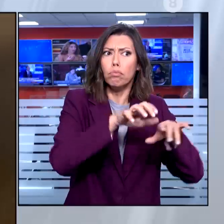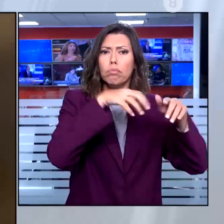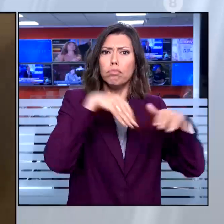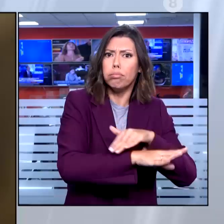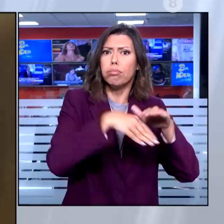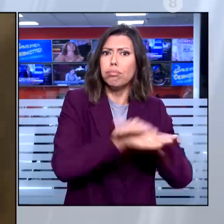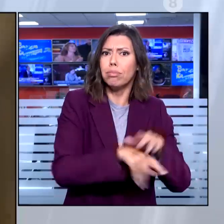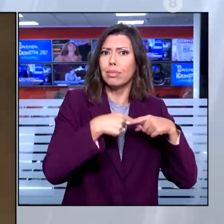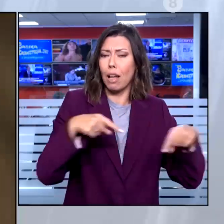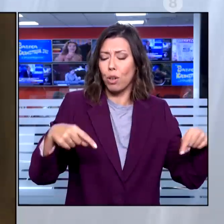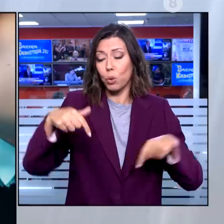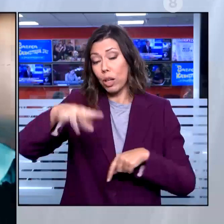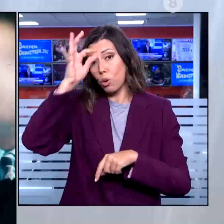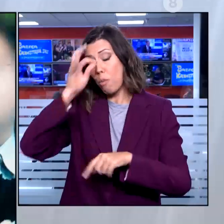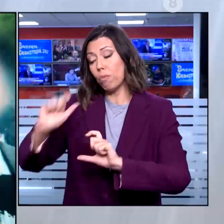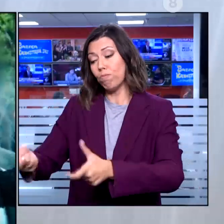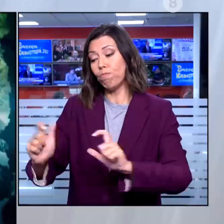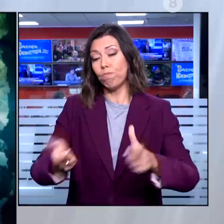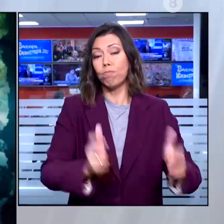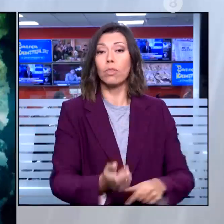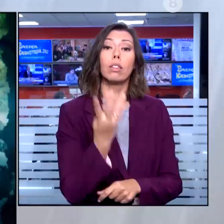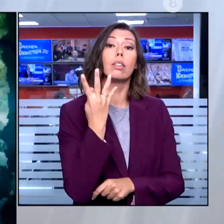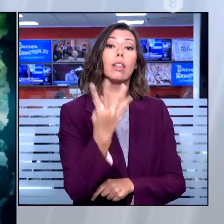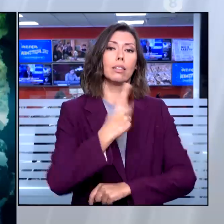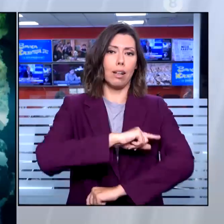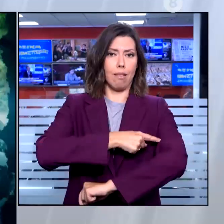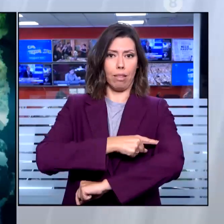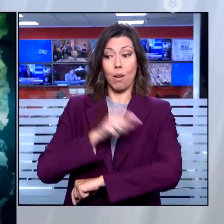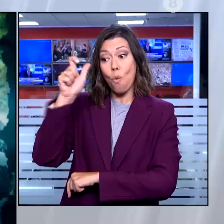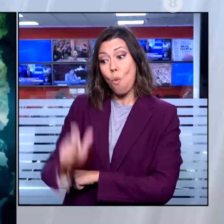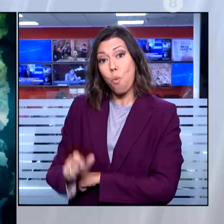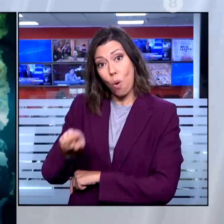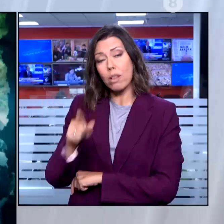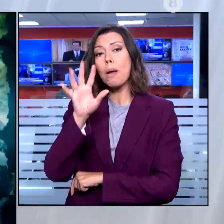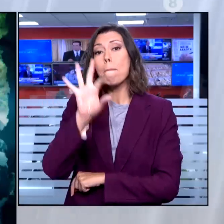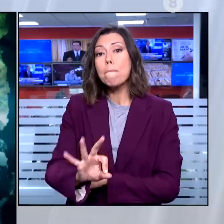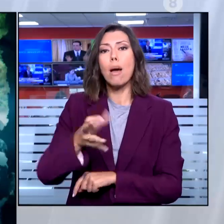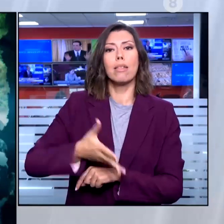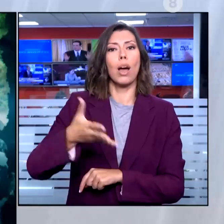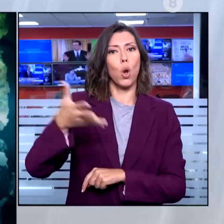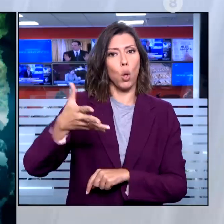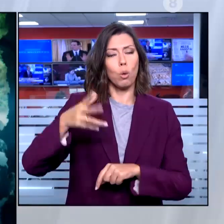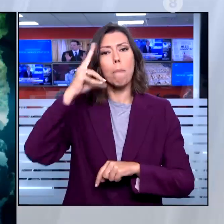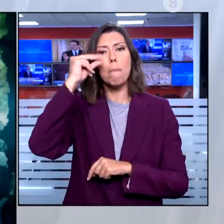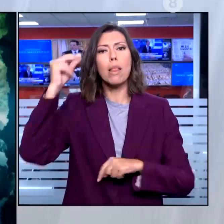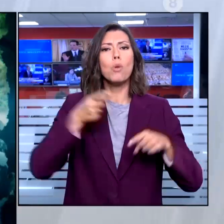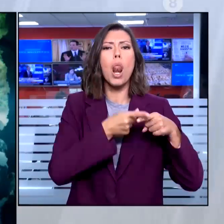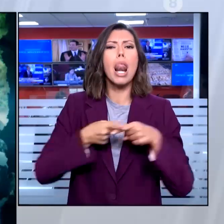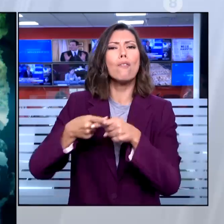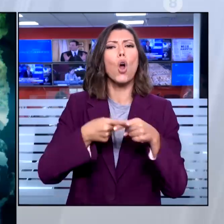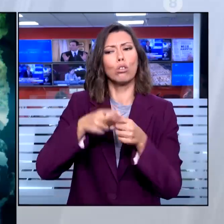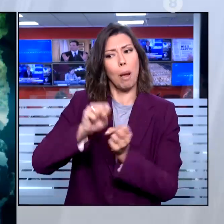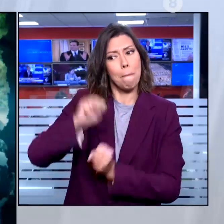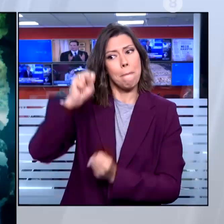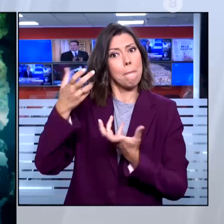συλληφθεί συνολικά 4 γιατροί. Ένας από αυτούς είναι 50 ετών, απόφοιτος του Πανεπιστημίου της Λευκορωσίας, ο οποίος παρότι